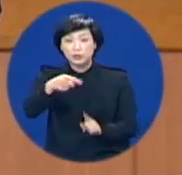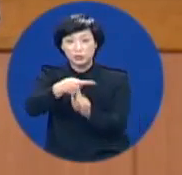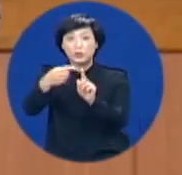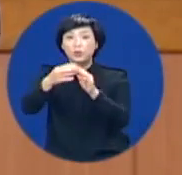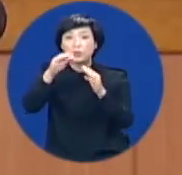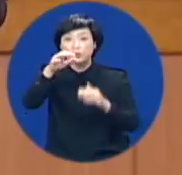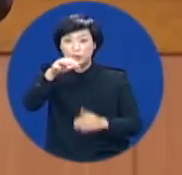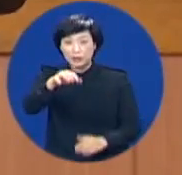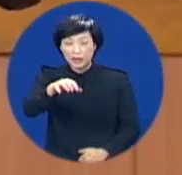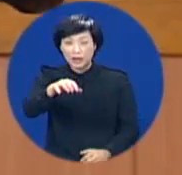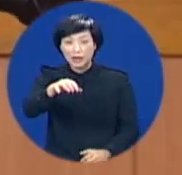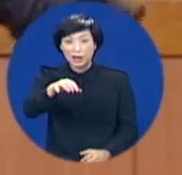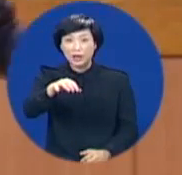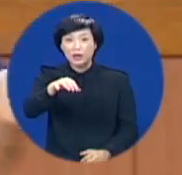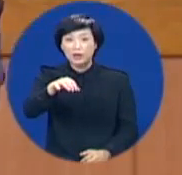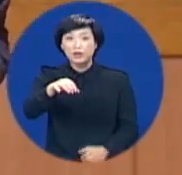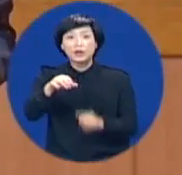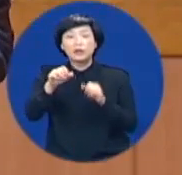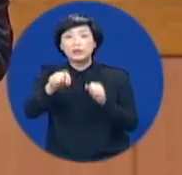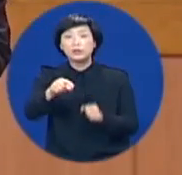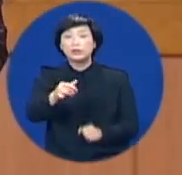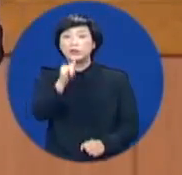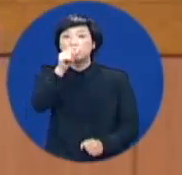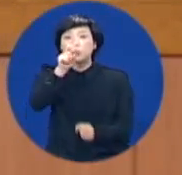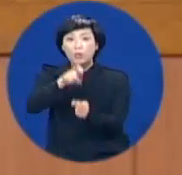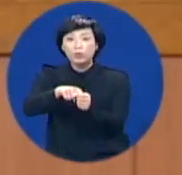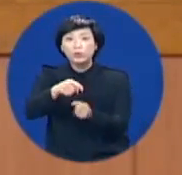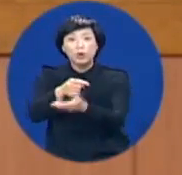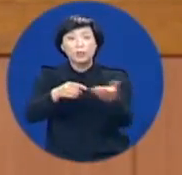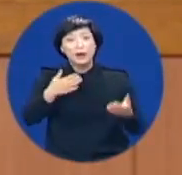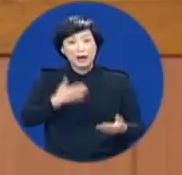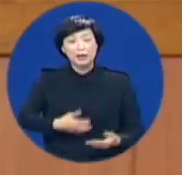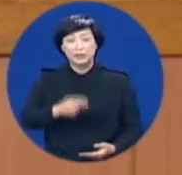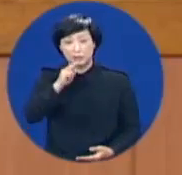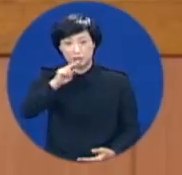교회가 왜 있는가를 알아야.